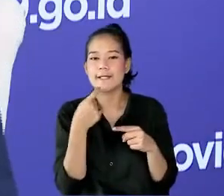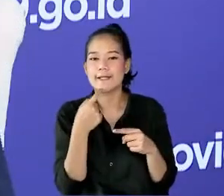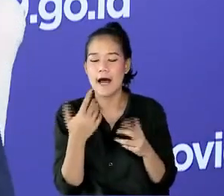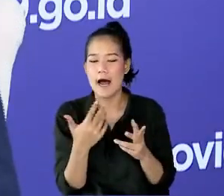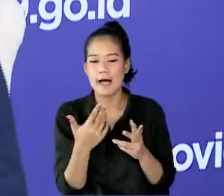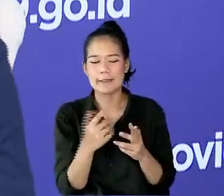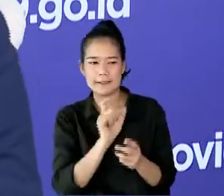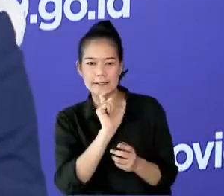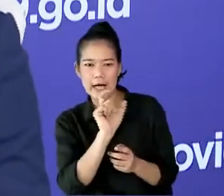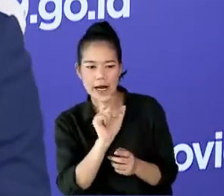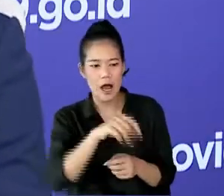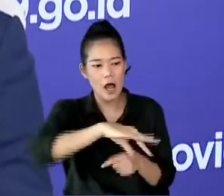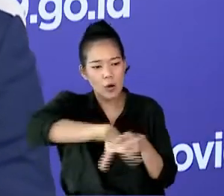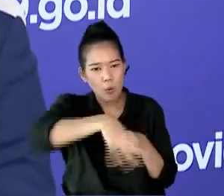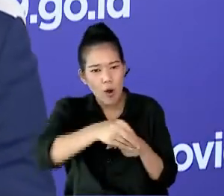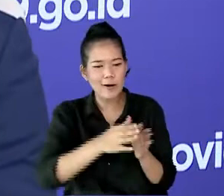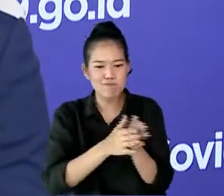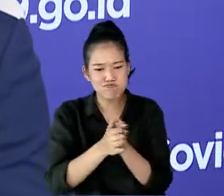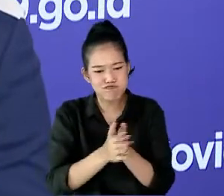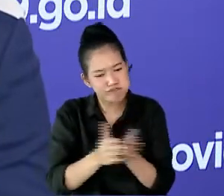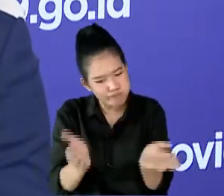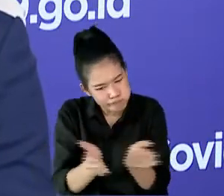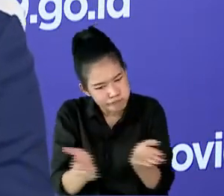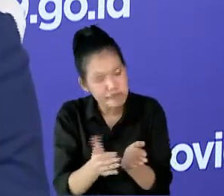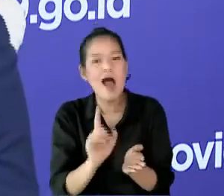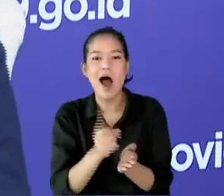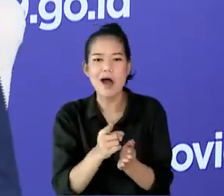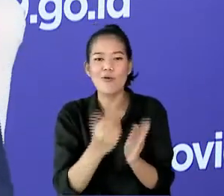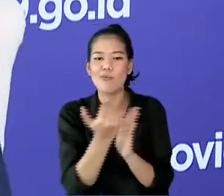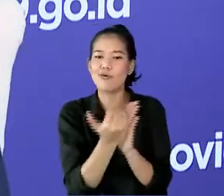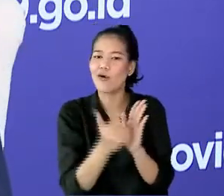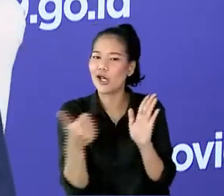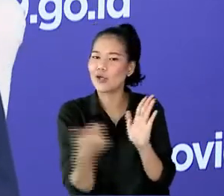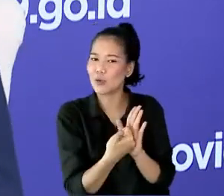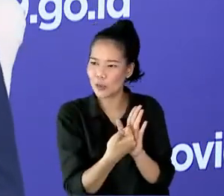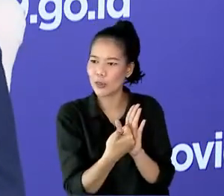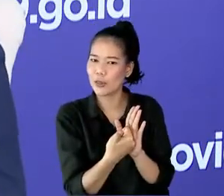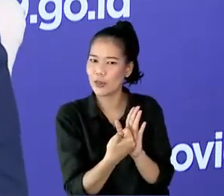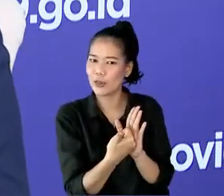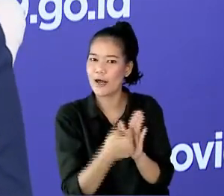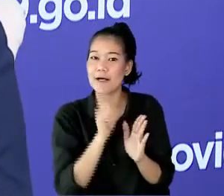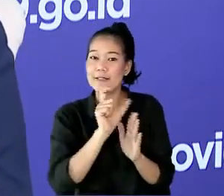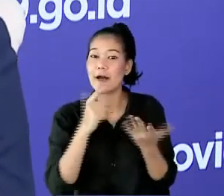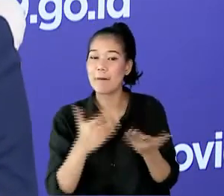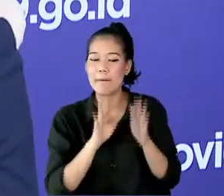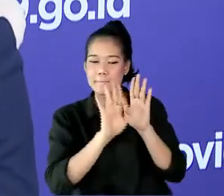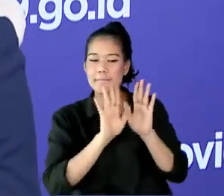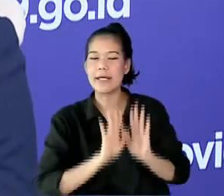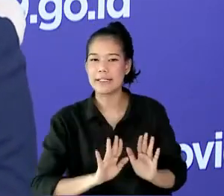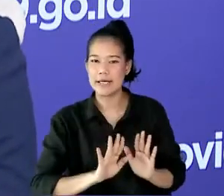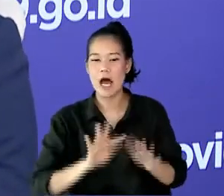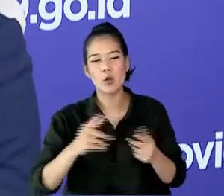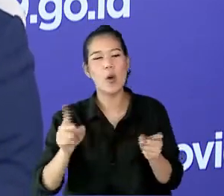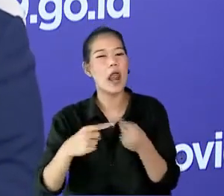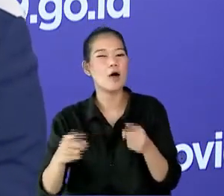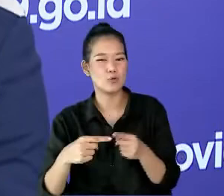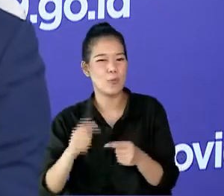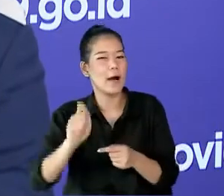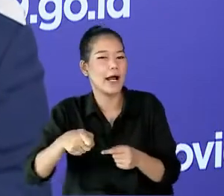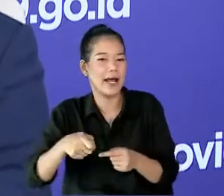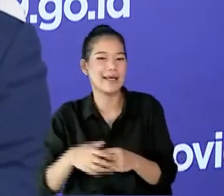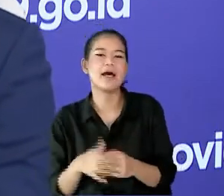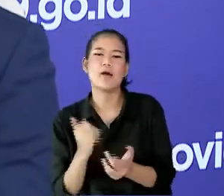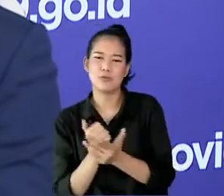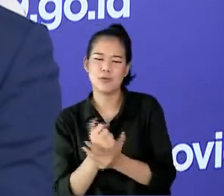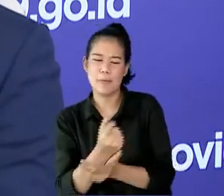mendorong ataupun mengajak anggota keluarga ataupun masyarakat untuk menerapkan protokol kesehatan melalui media ataupun medium lagu ya. Sebenarnya